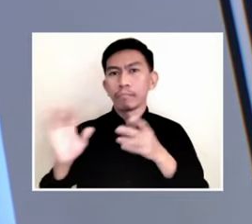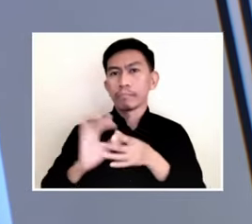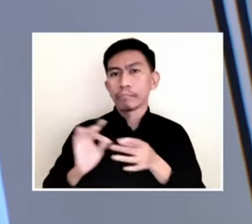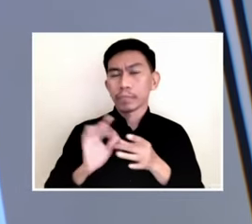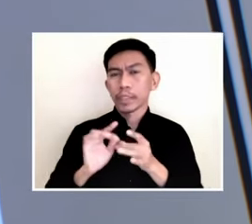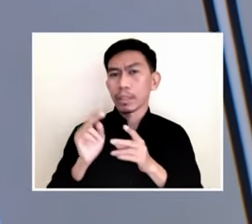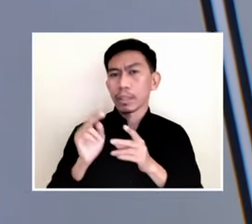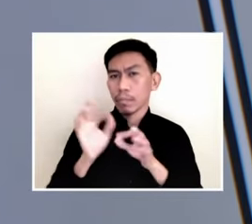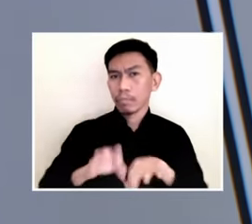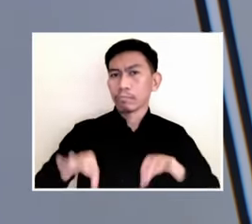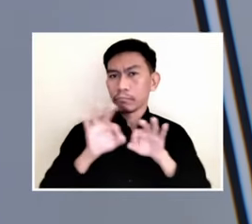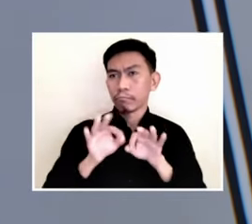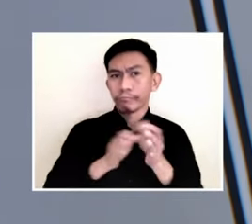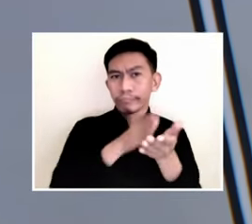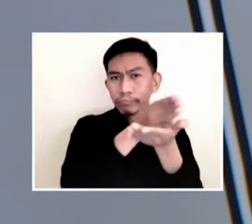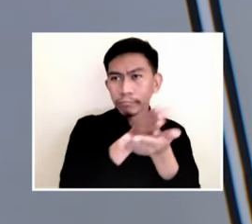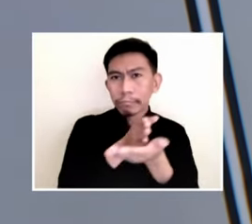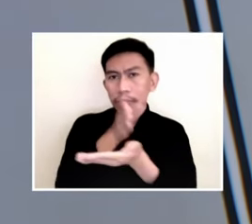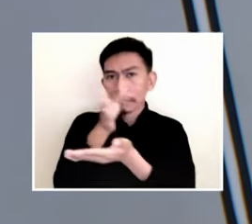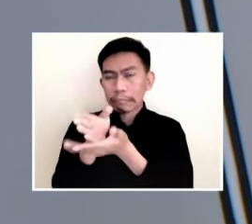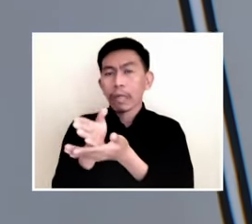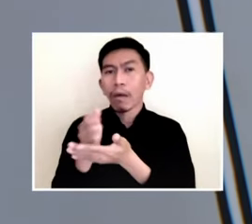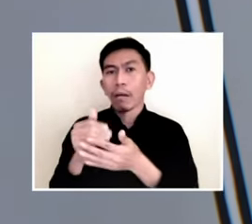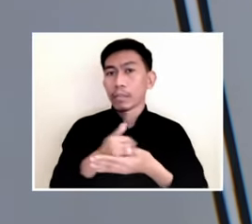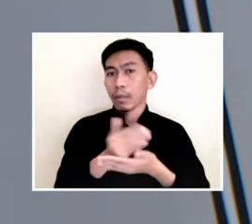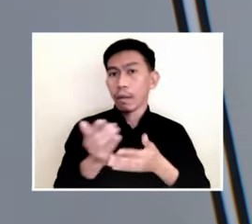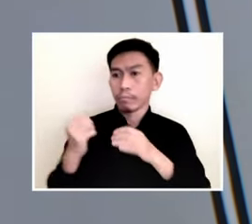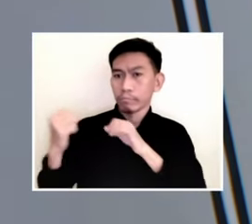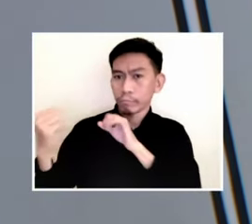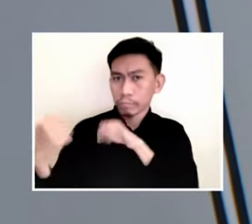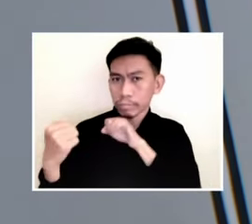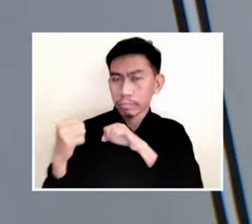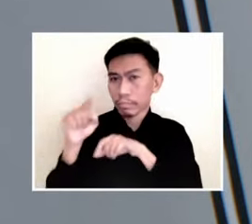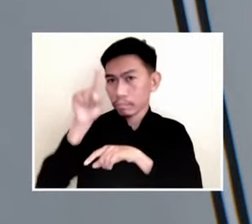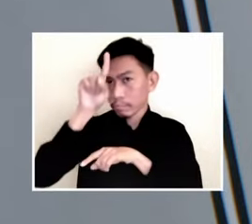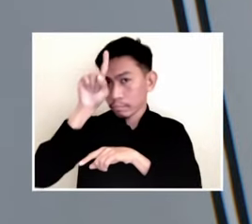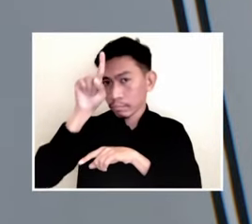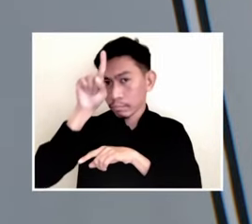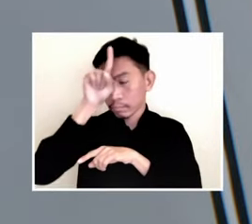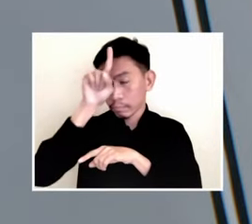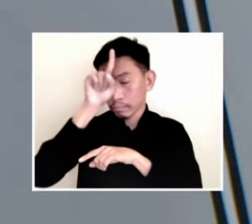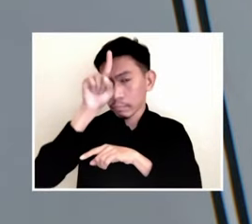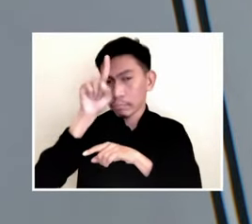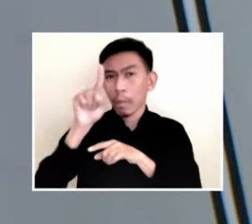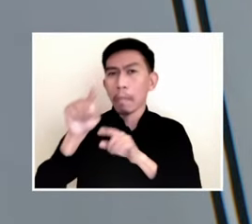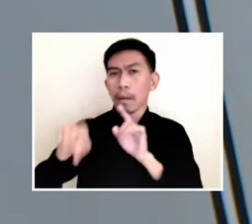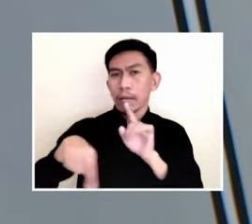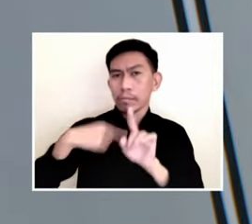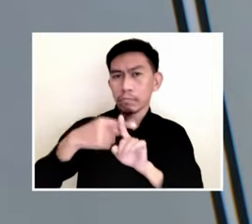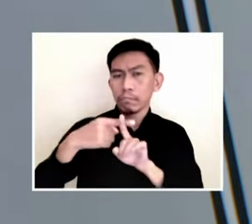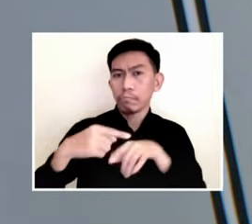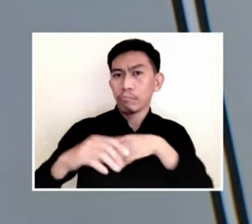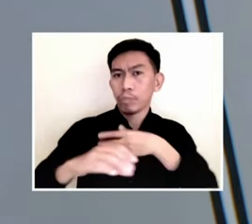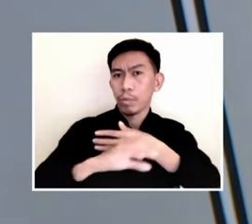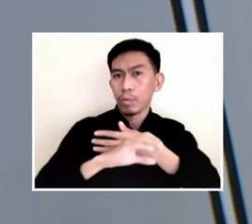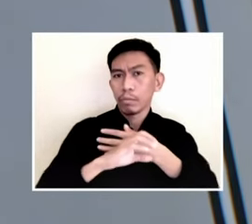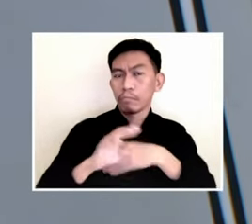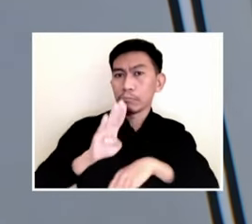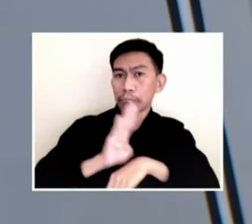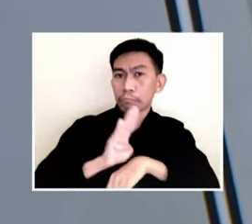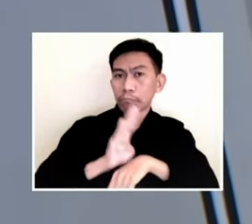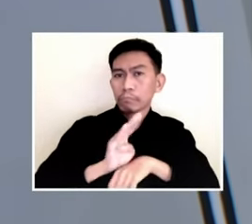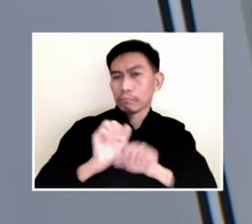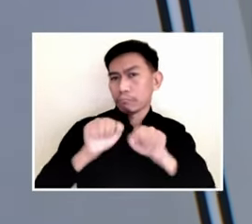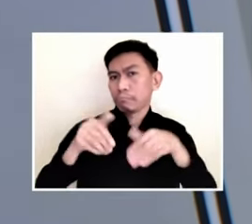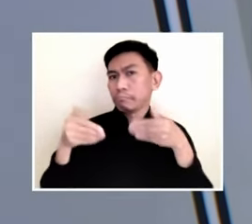ilang kasunduan sa pagitan ng Pilipinas at Germany at mga kontrata sa negosyo ang inaasahang